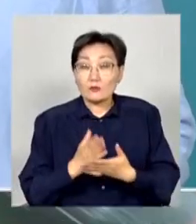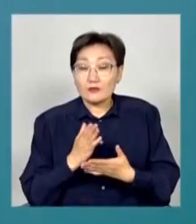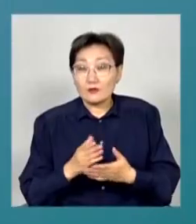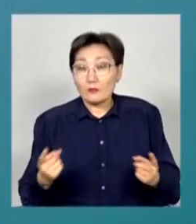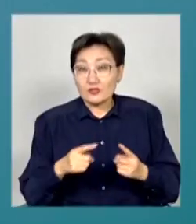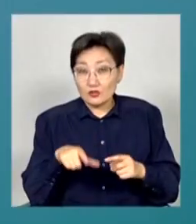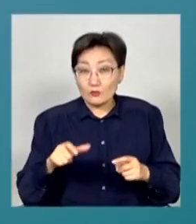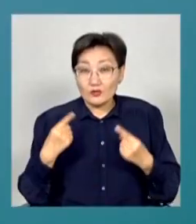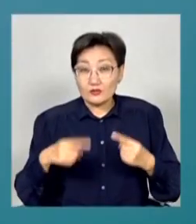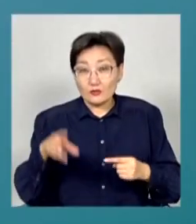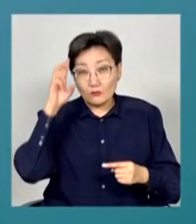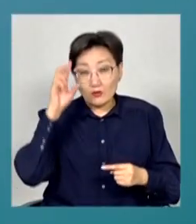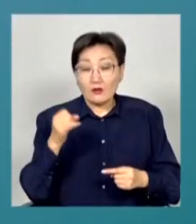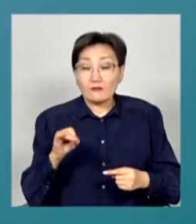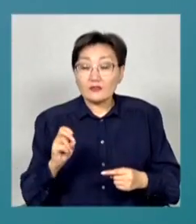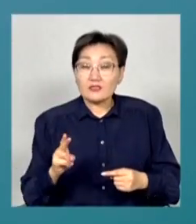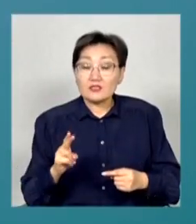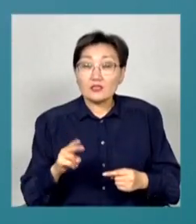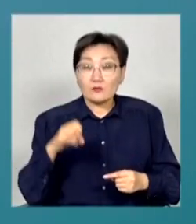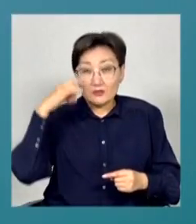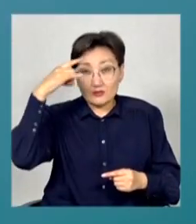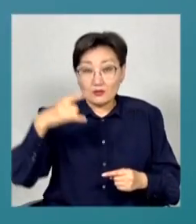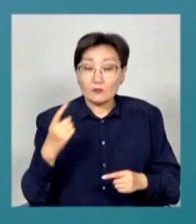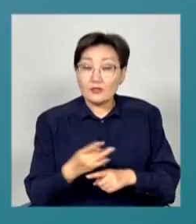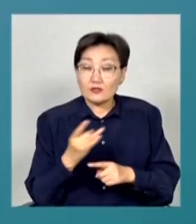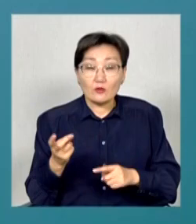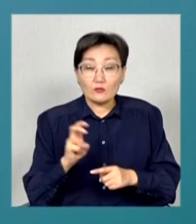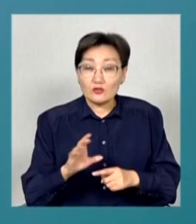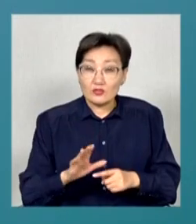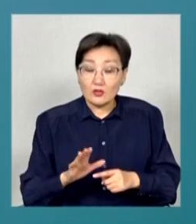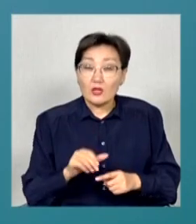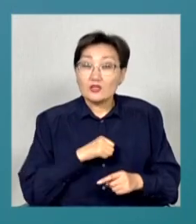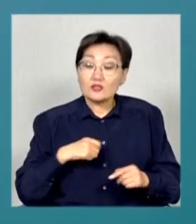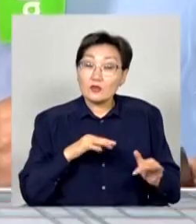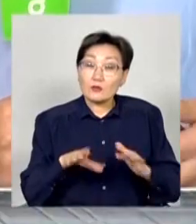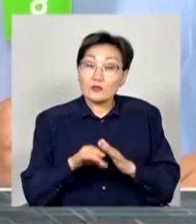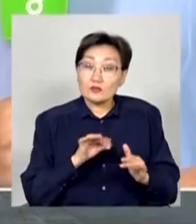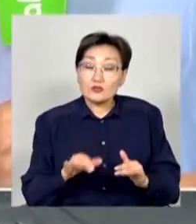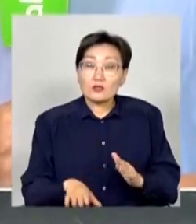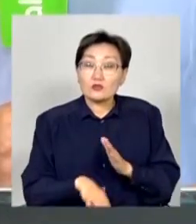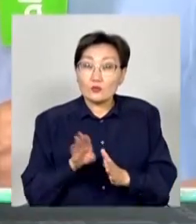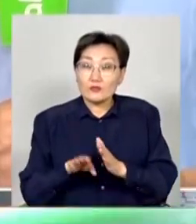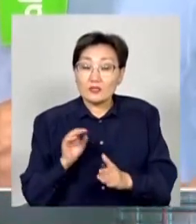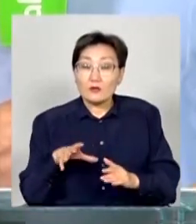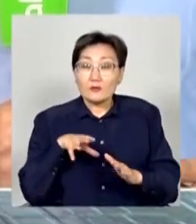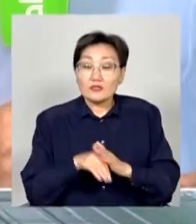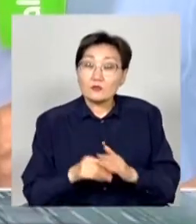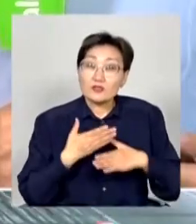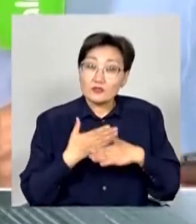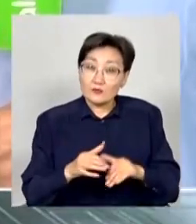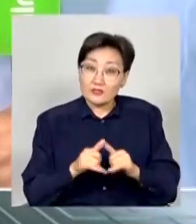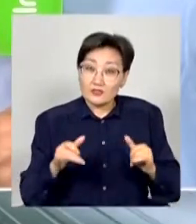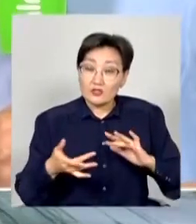стран. Например, Ричард Вайт в Казахстане не первый год. Он отметил, что сам процесс выборов намного улучшился, в частности, благодаря